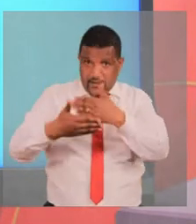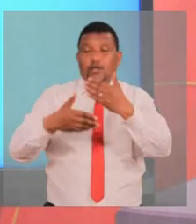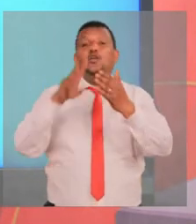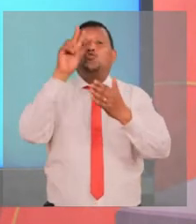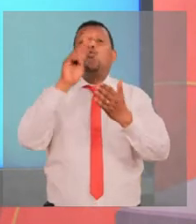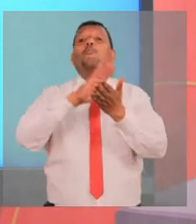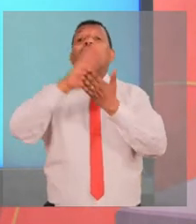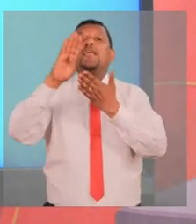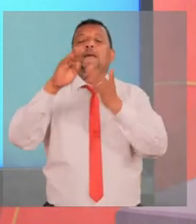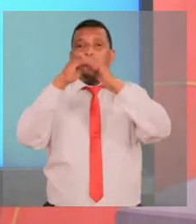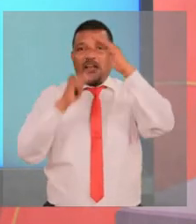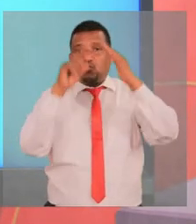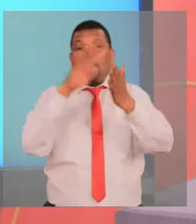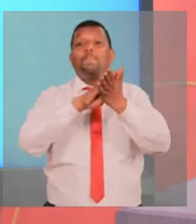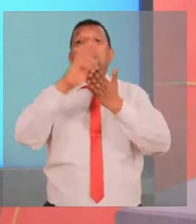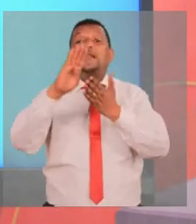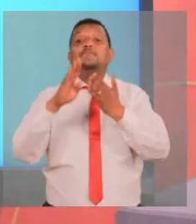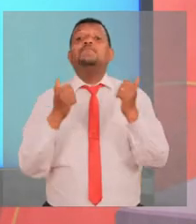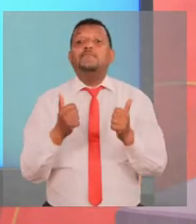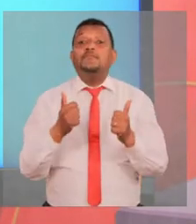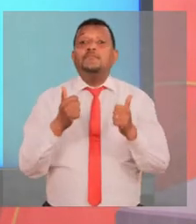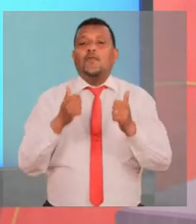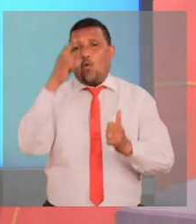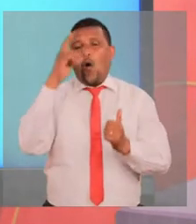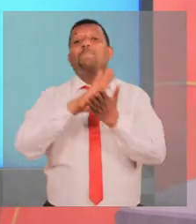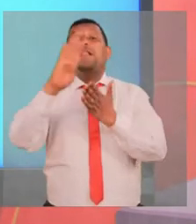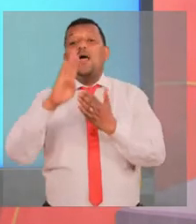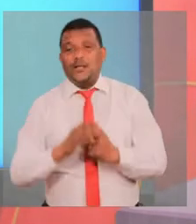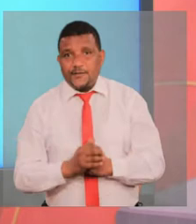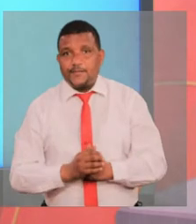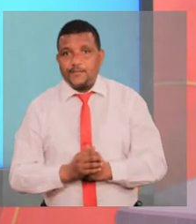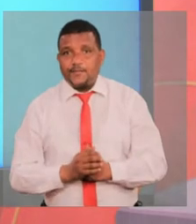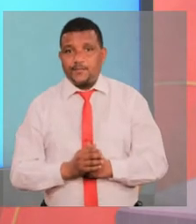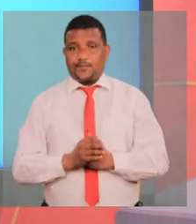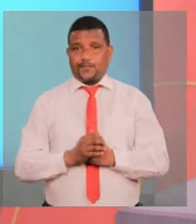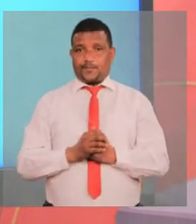माइनस वन बिलीयन